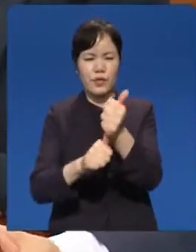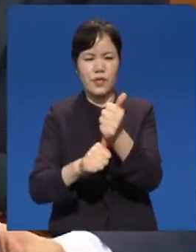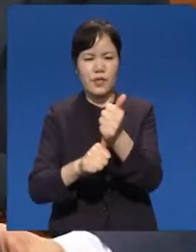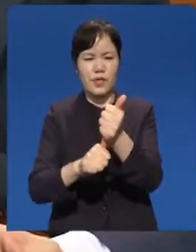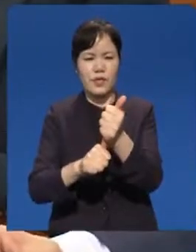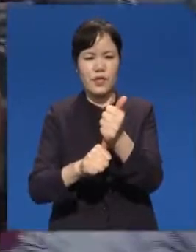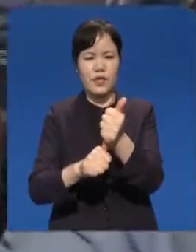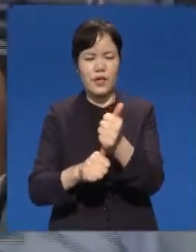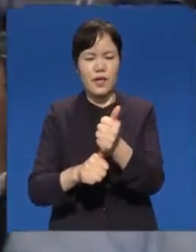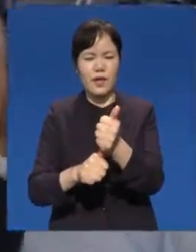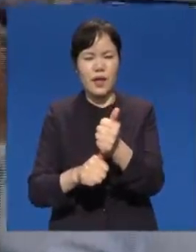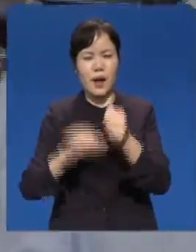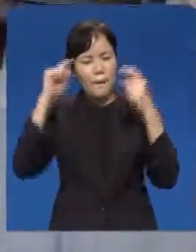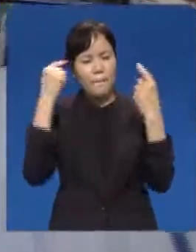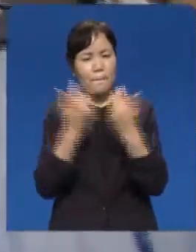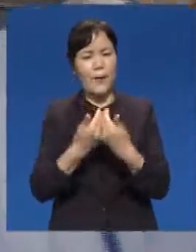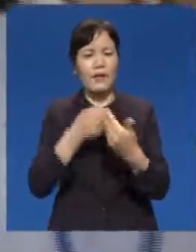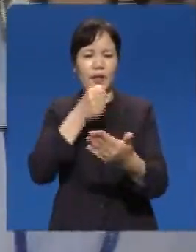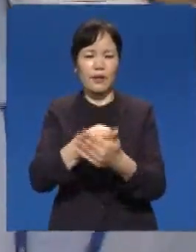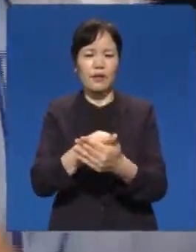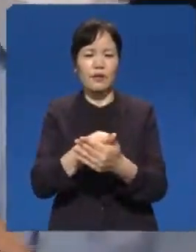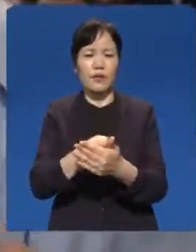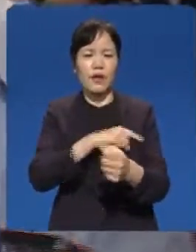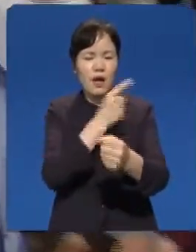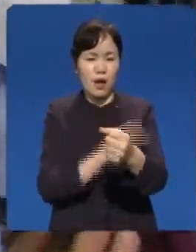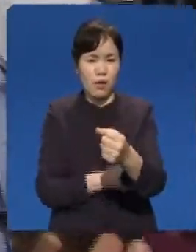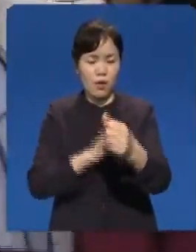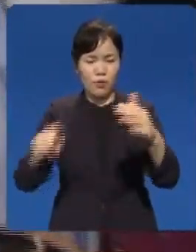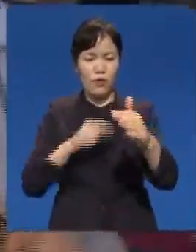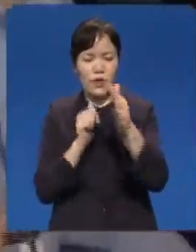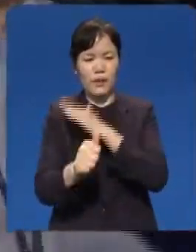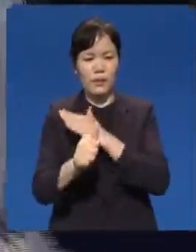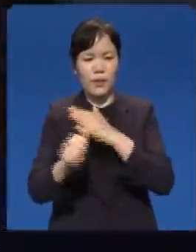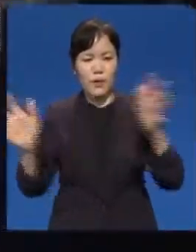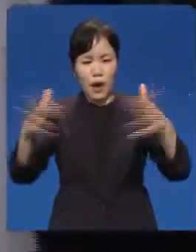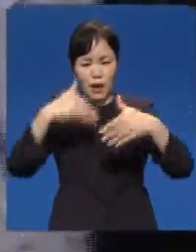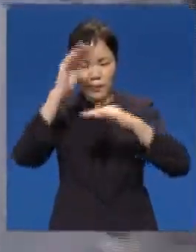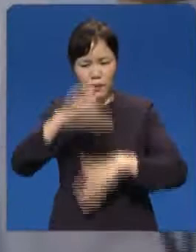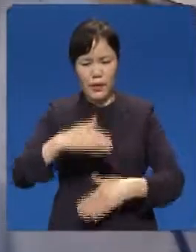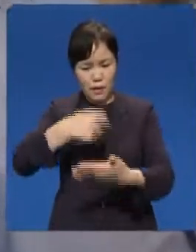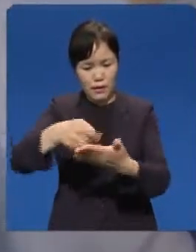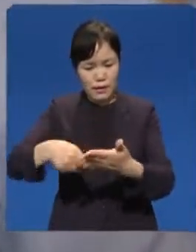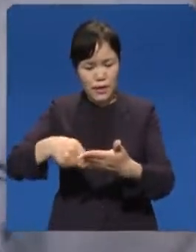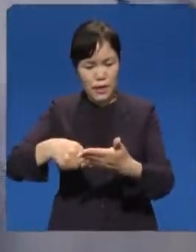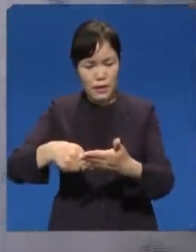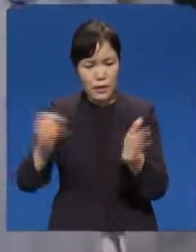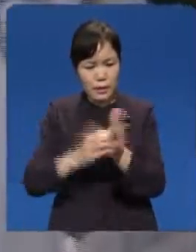틀었습니다. 권성동 원내대표가 직접 합의안에 사인한 지 사흘 만입니다.